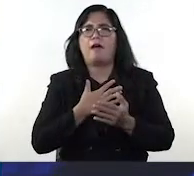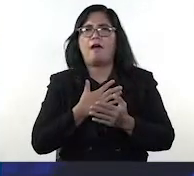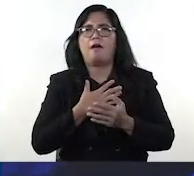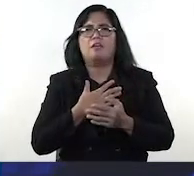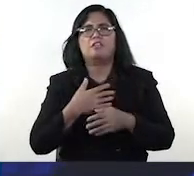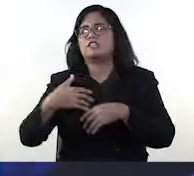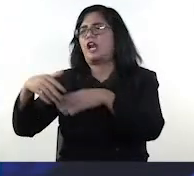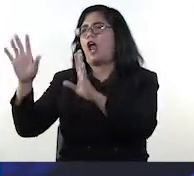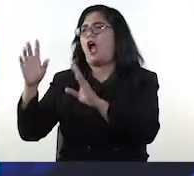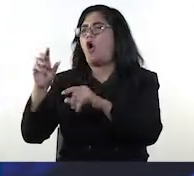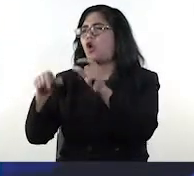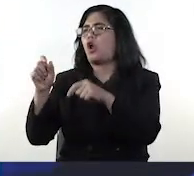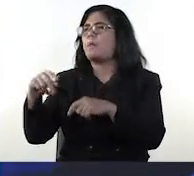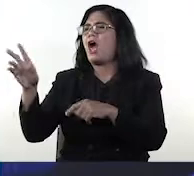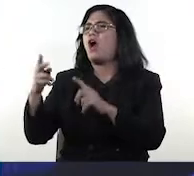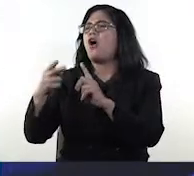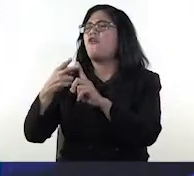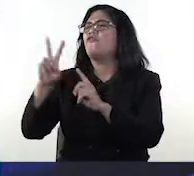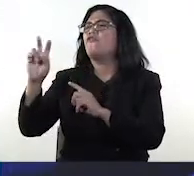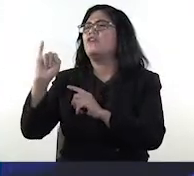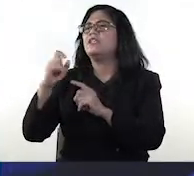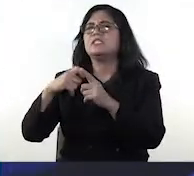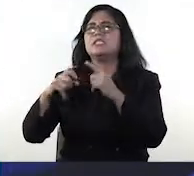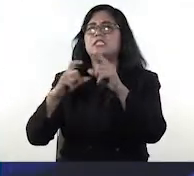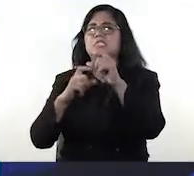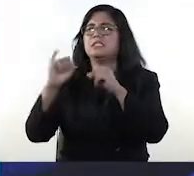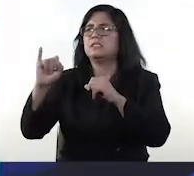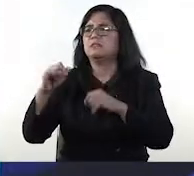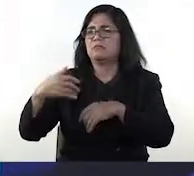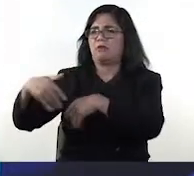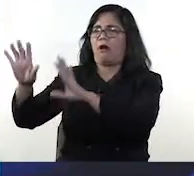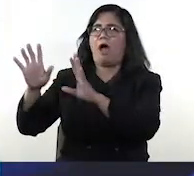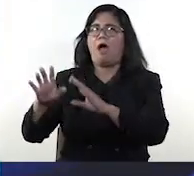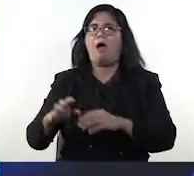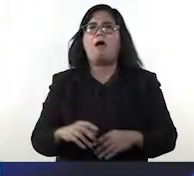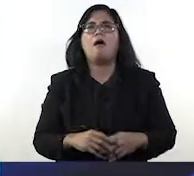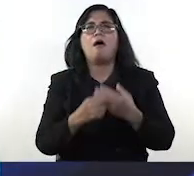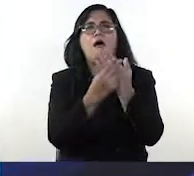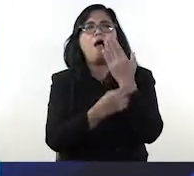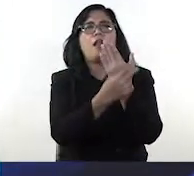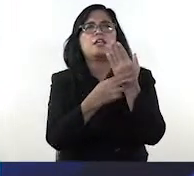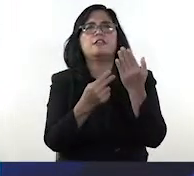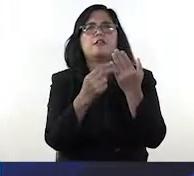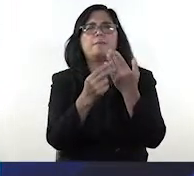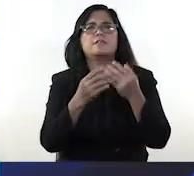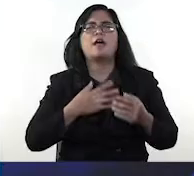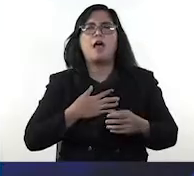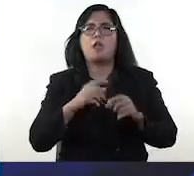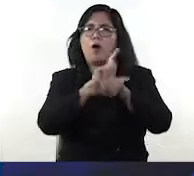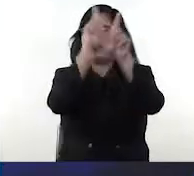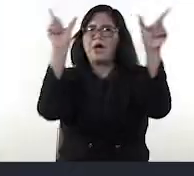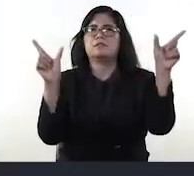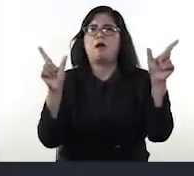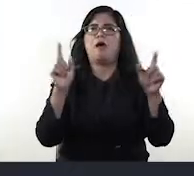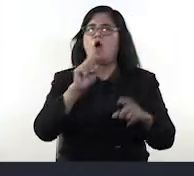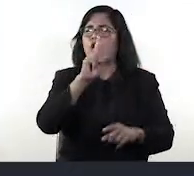orang boleh bilang apapun tanggal kitab tetapi Alkitab luar biasa ribuan tahun ditulis sampai hari ini